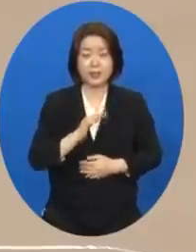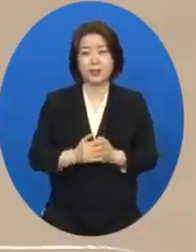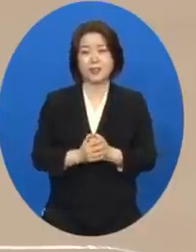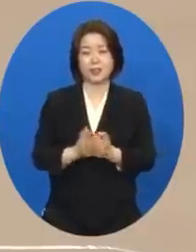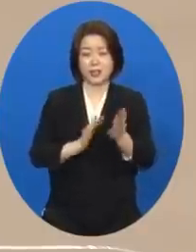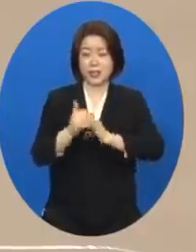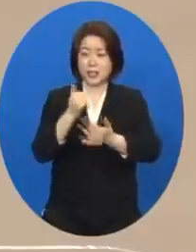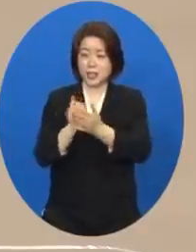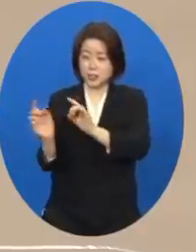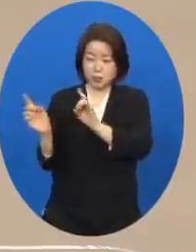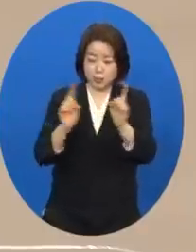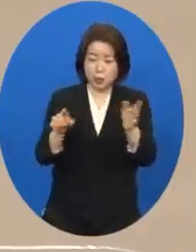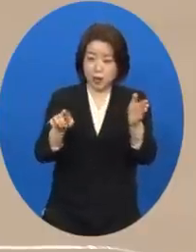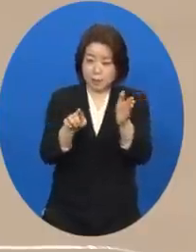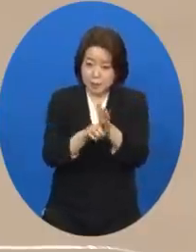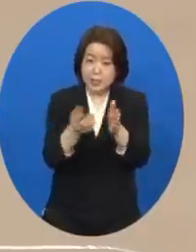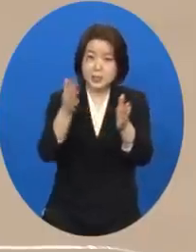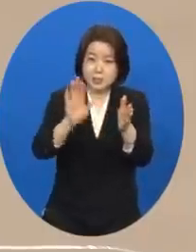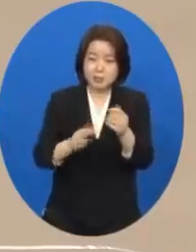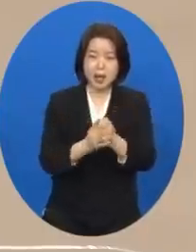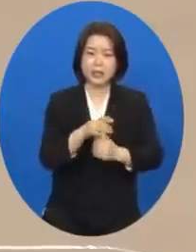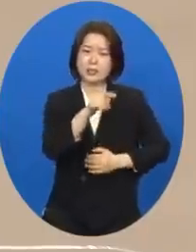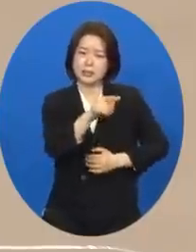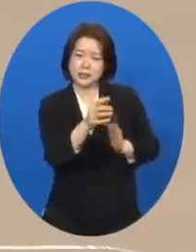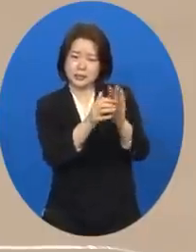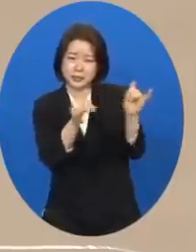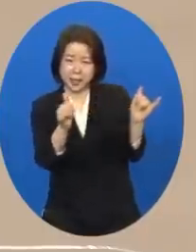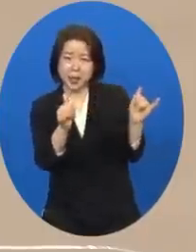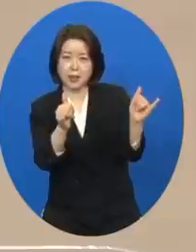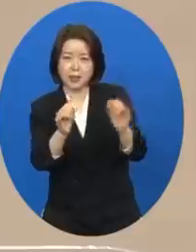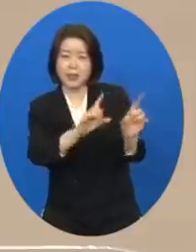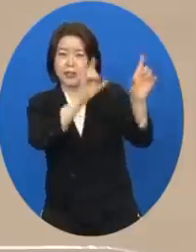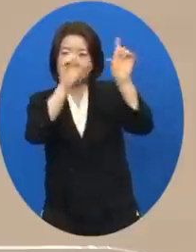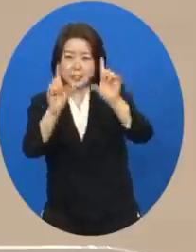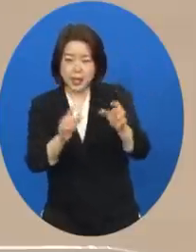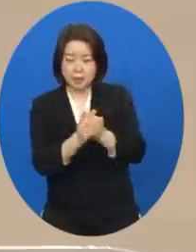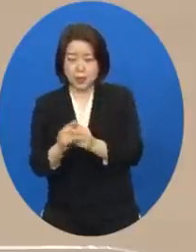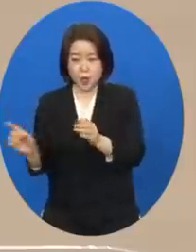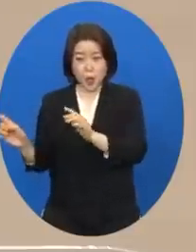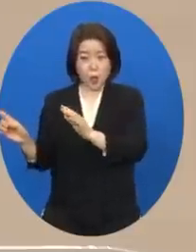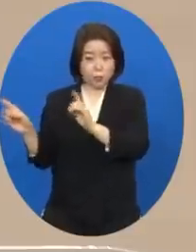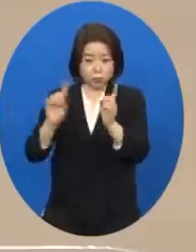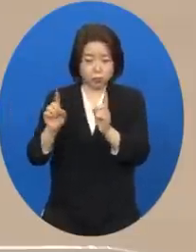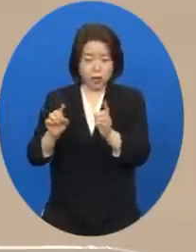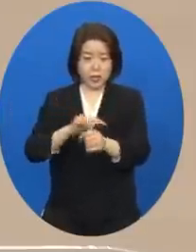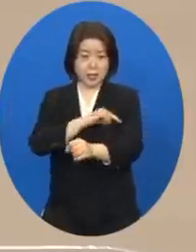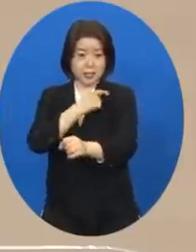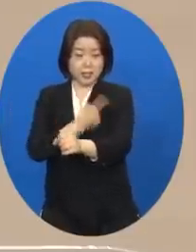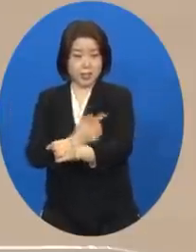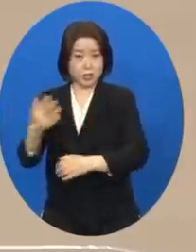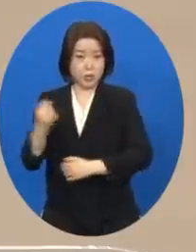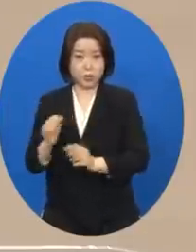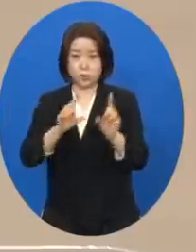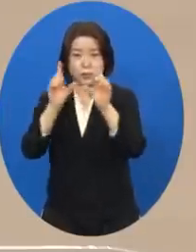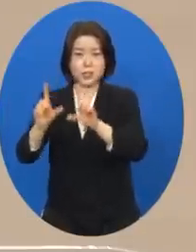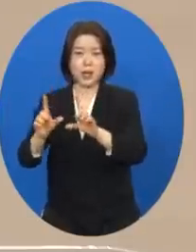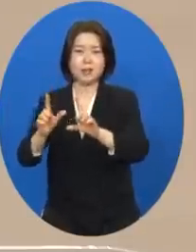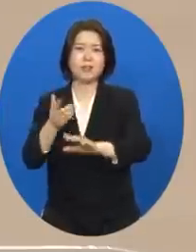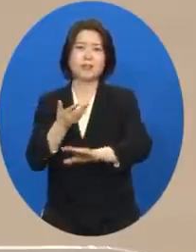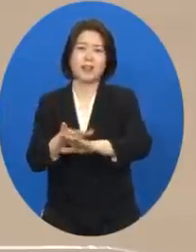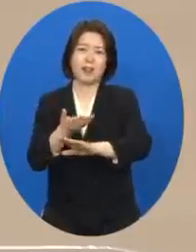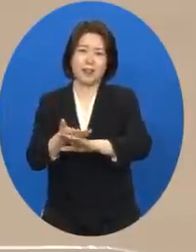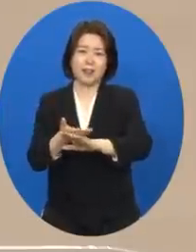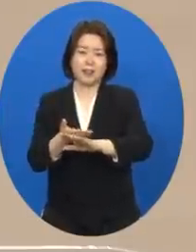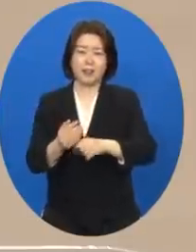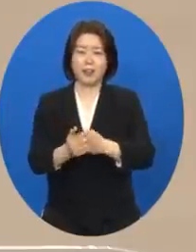믿는다 그래서 그의 삶이 부활의 능력으로 사는 것은 아니에요 예수님의